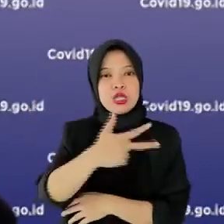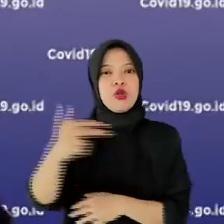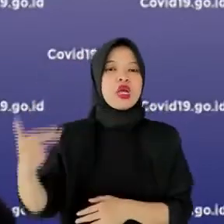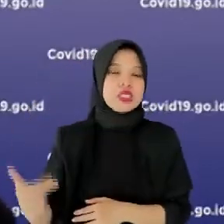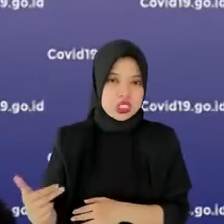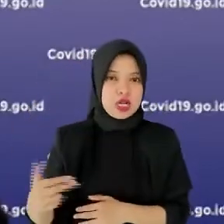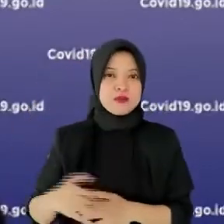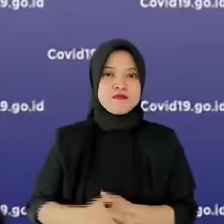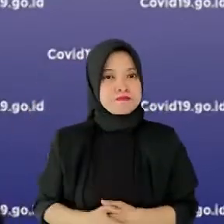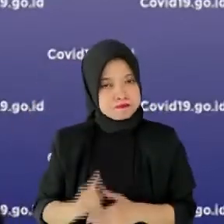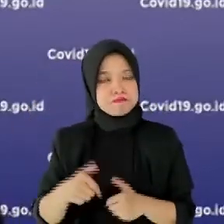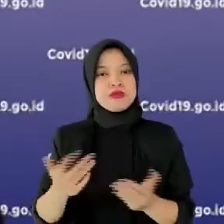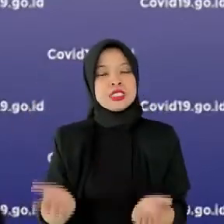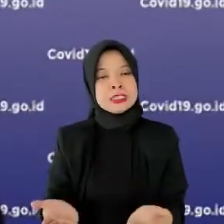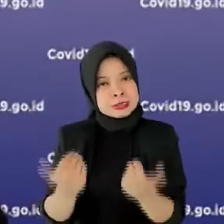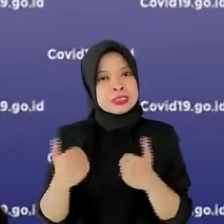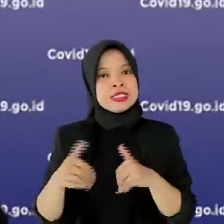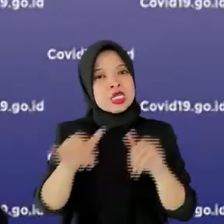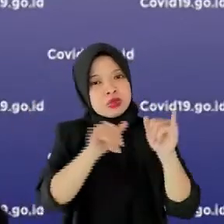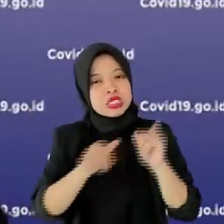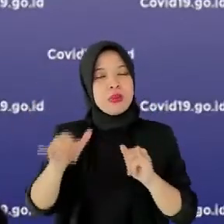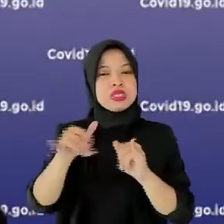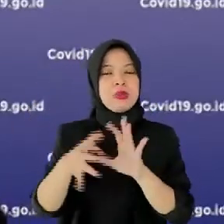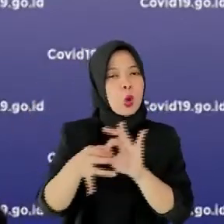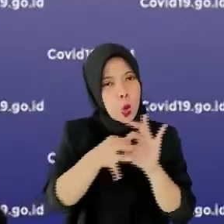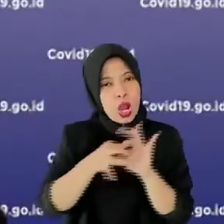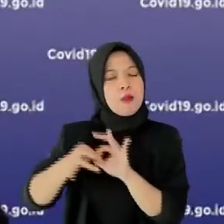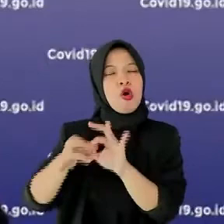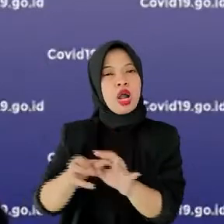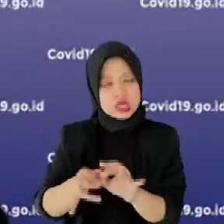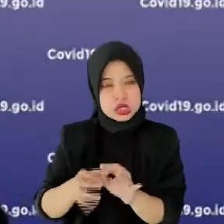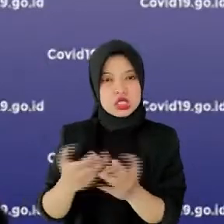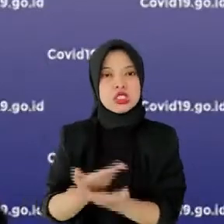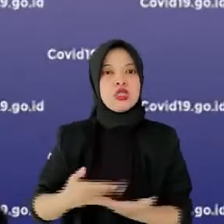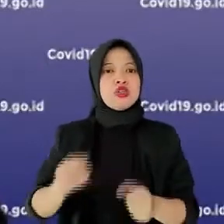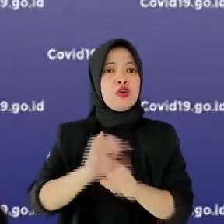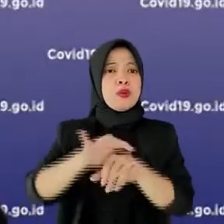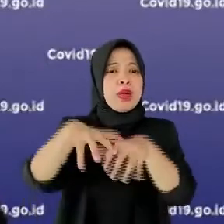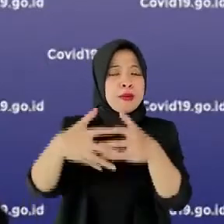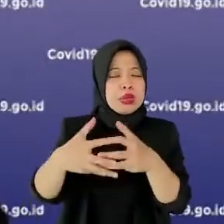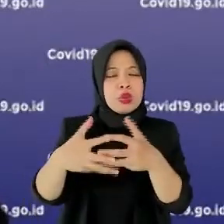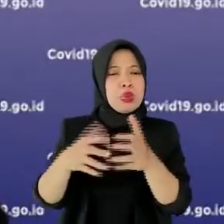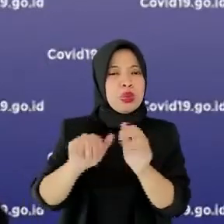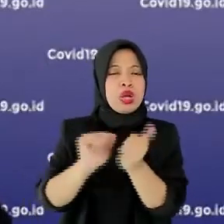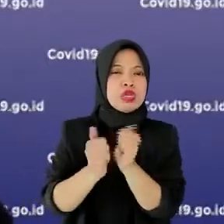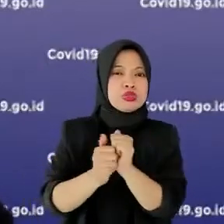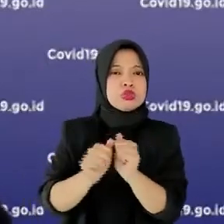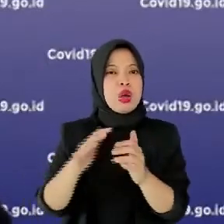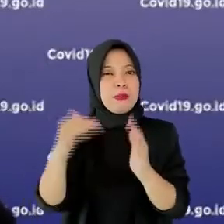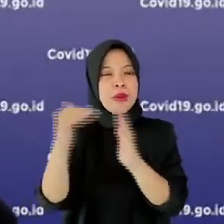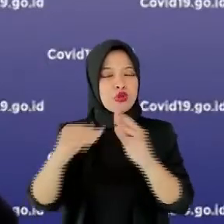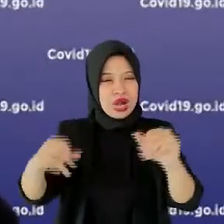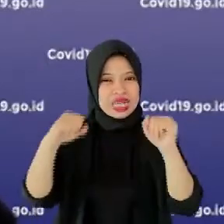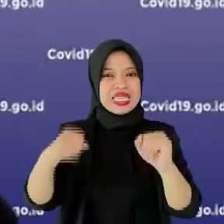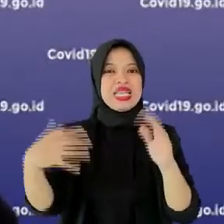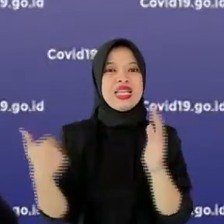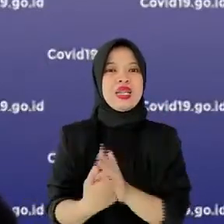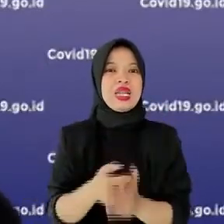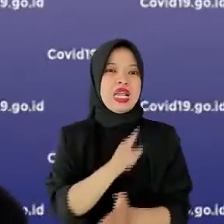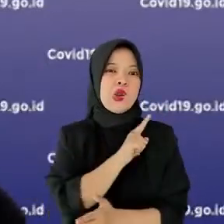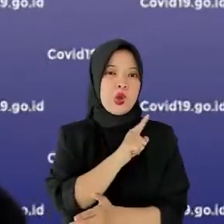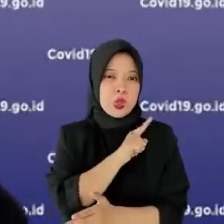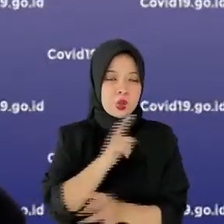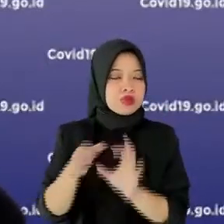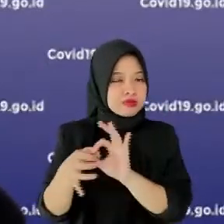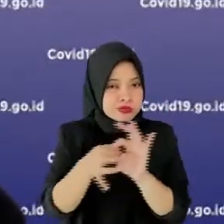Indonesia, sama-sama kembali kita bekerja sama, berkolaborasi untuk mengendalikan kasus yang semuanya bermula dari kepatuhan, disiplin individu,